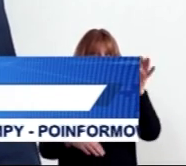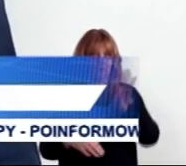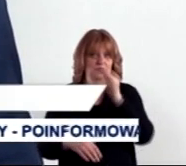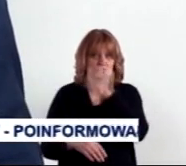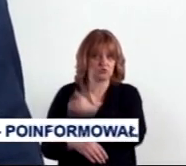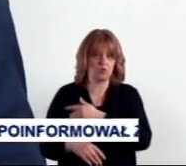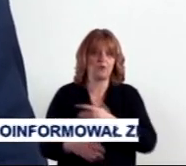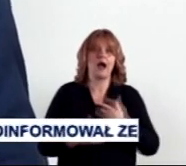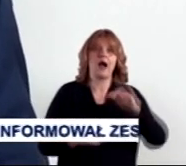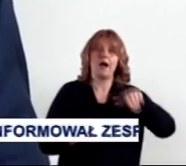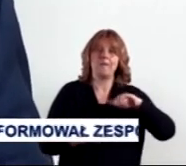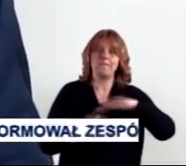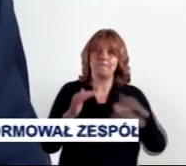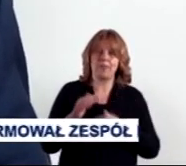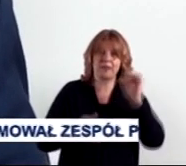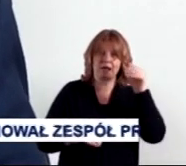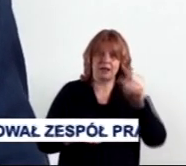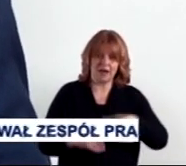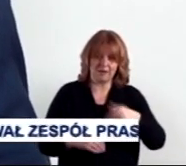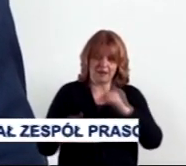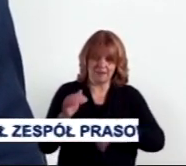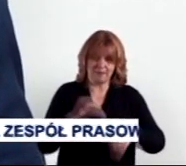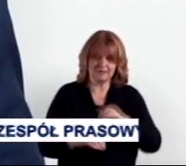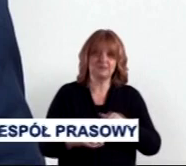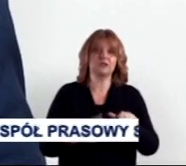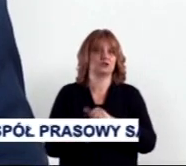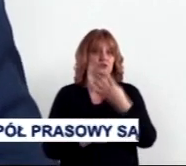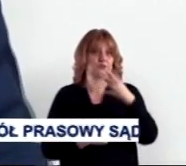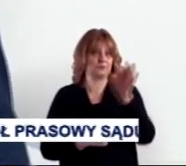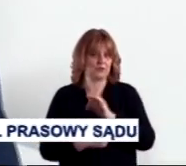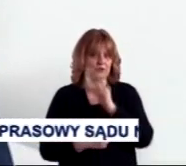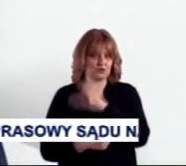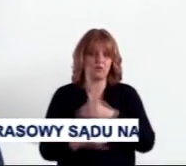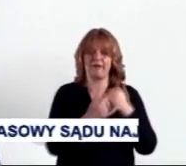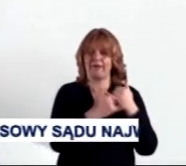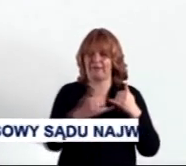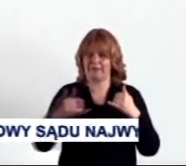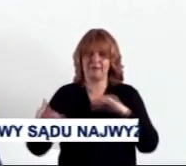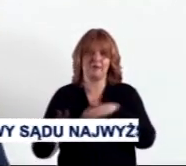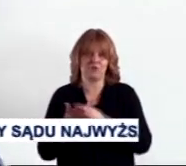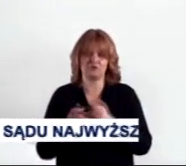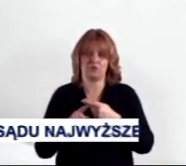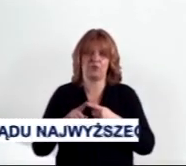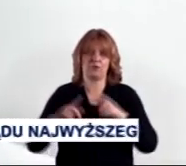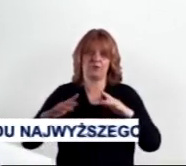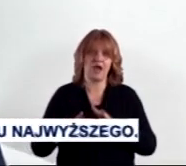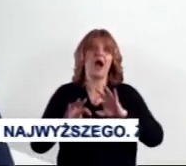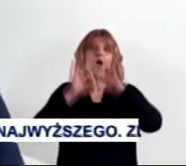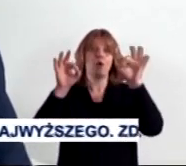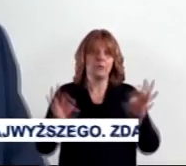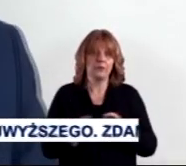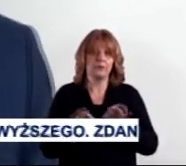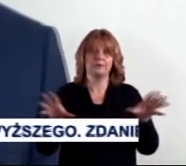W województwie podkarpackim 64% szkół, w innych województwach nieco mniej, w sumie około 50%